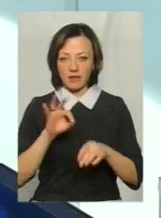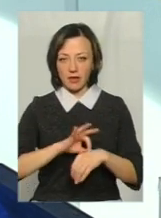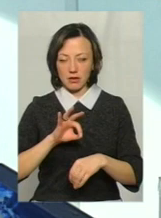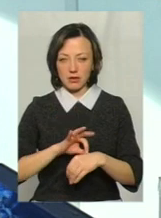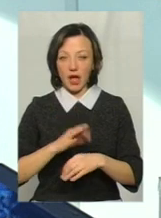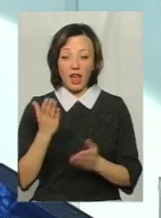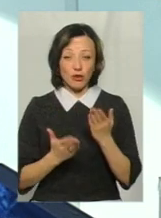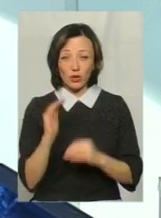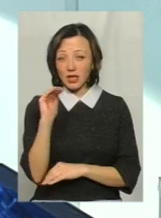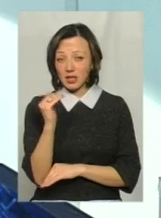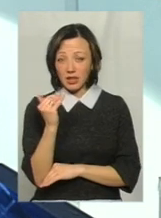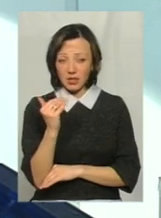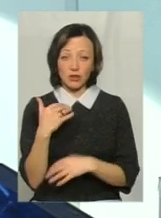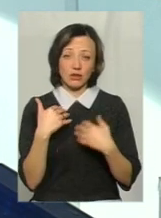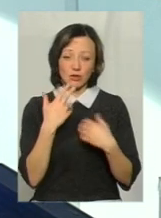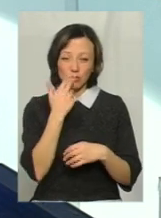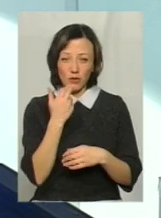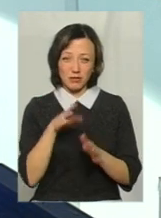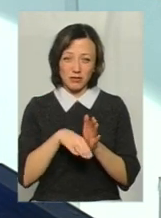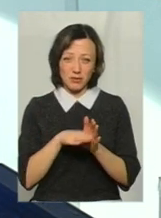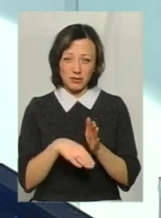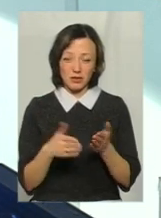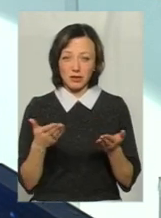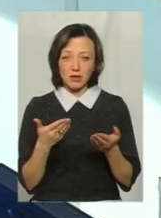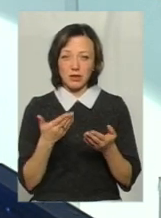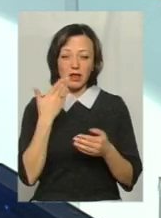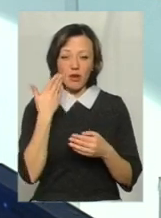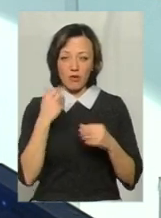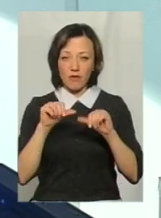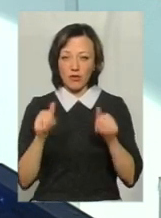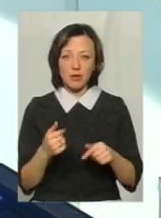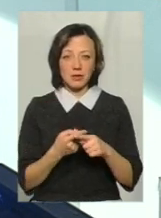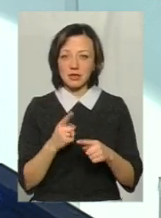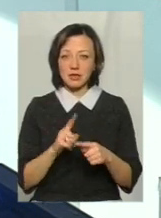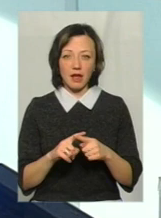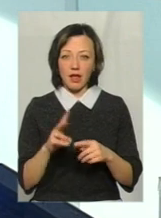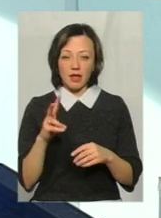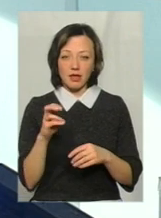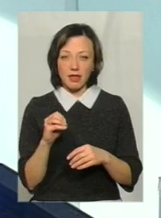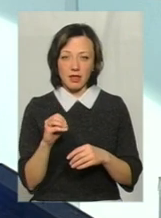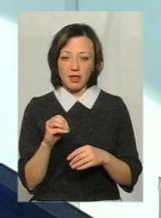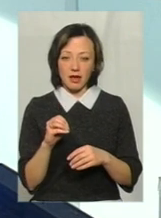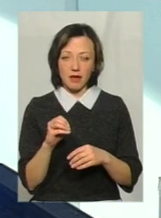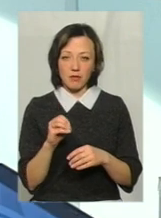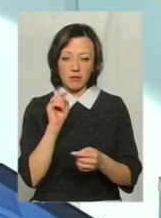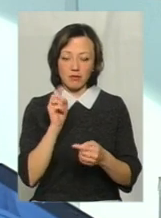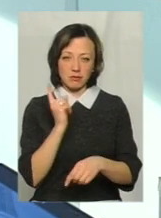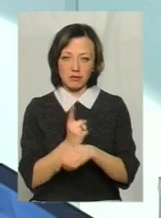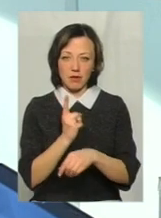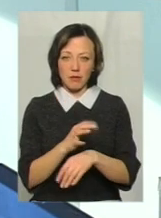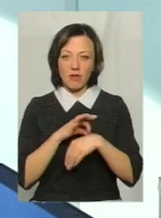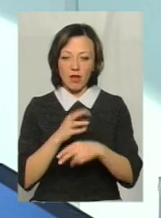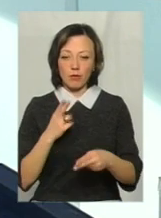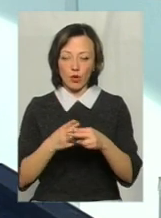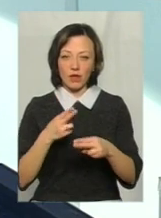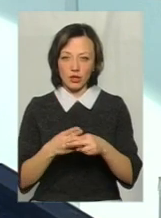інфекції. Якщо дитина, як ви кажете, соплі, якщо це вірусна інфекція легкої форми, це не є абсолютно не є протипоказом для проведення